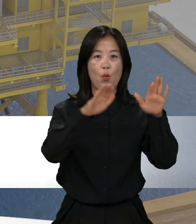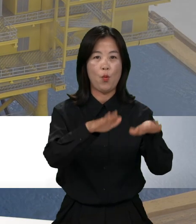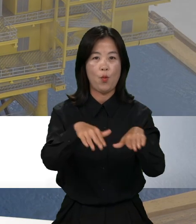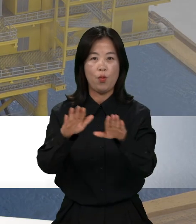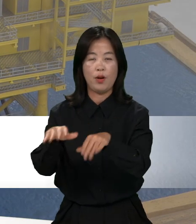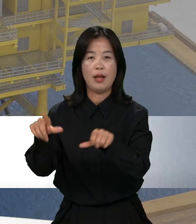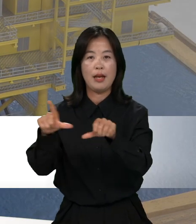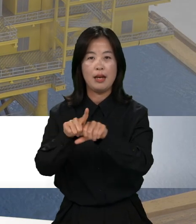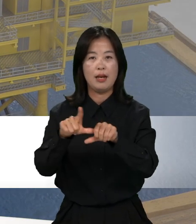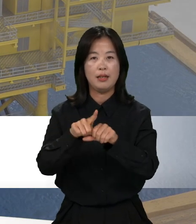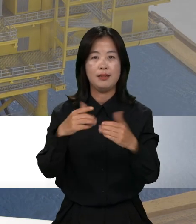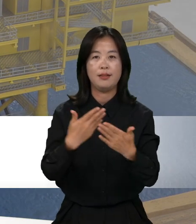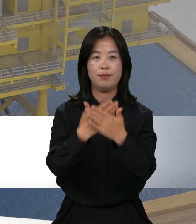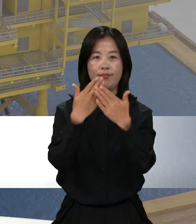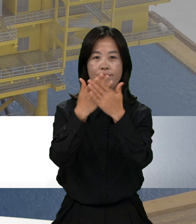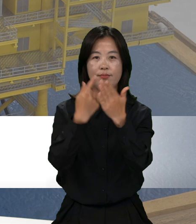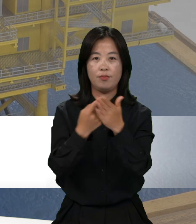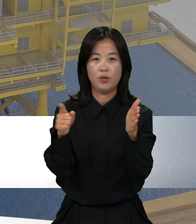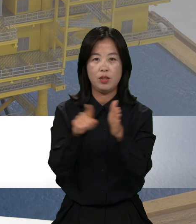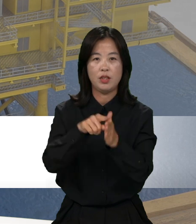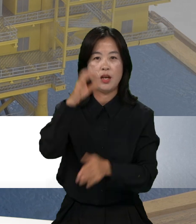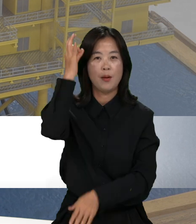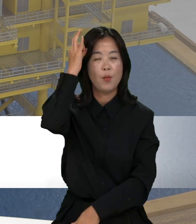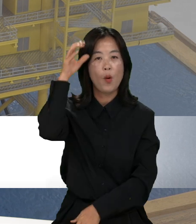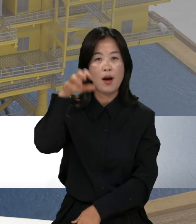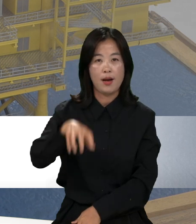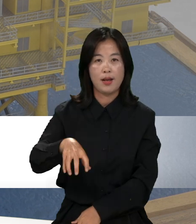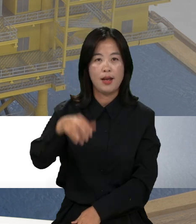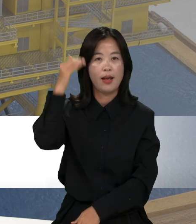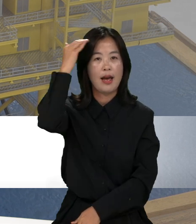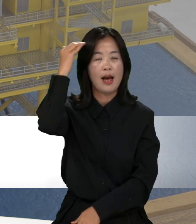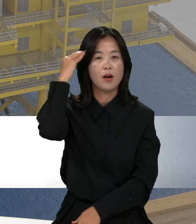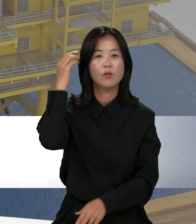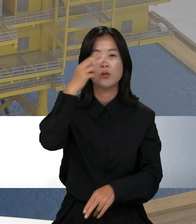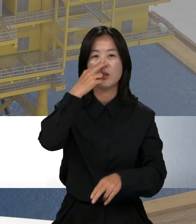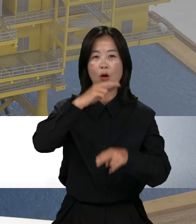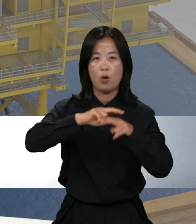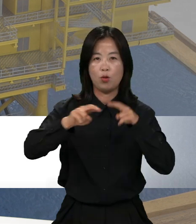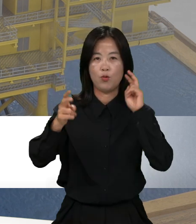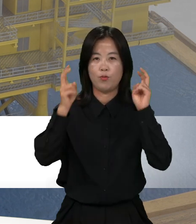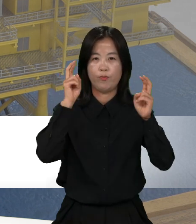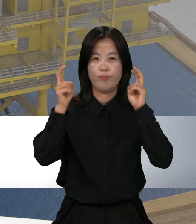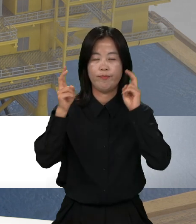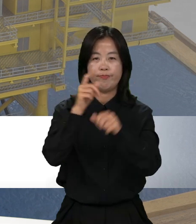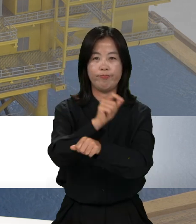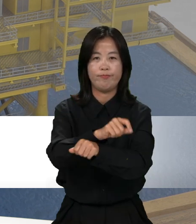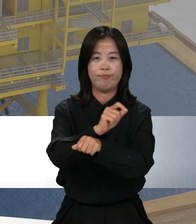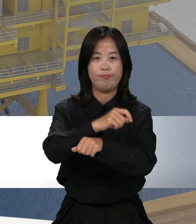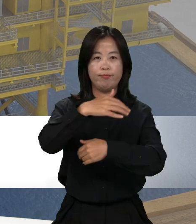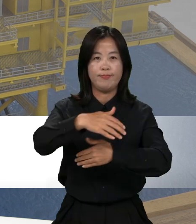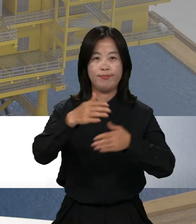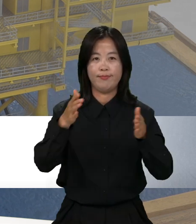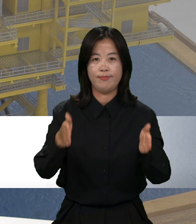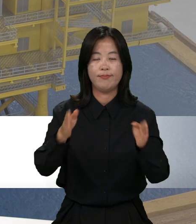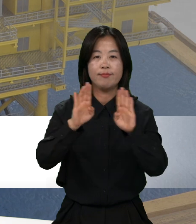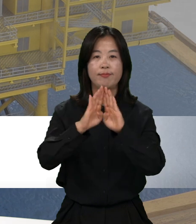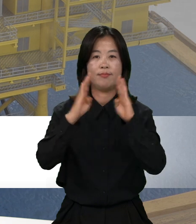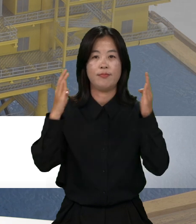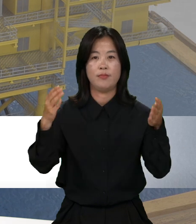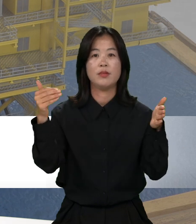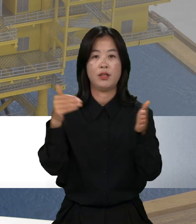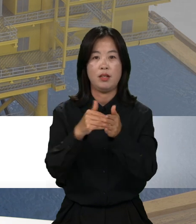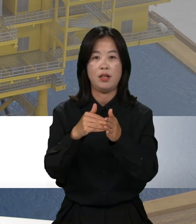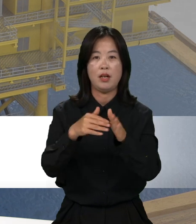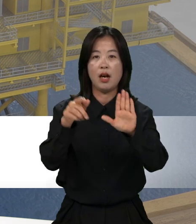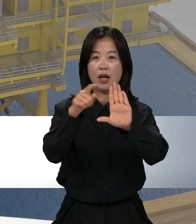동해 심해 가스전 개발을 위해 포항시와 협력할 한국 석유공사가 포항의 사무소를 열었습니다 이곳은 영일